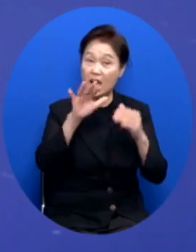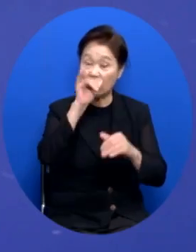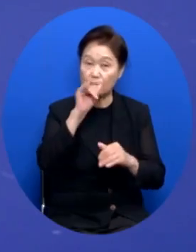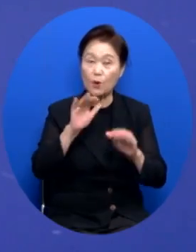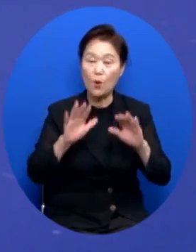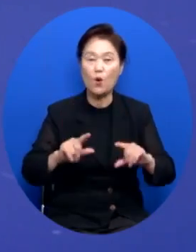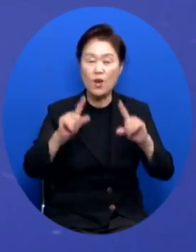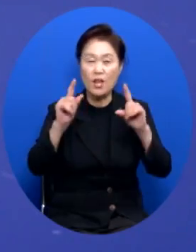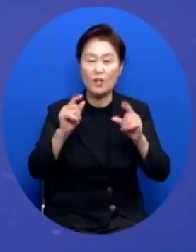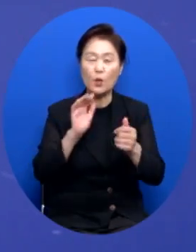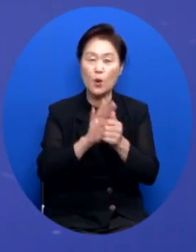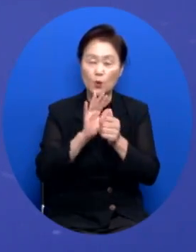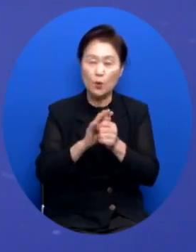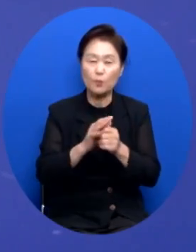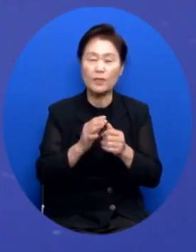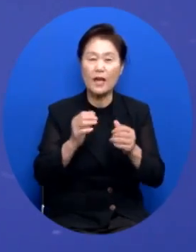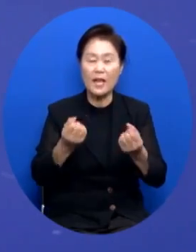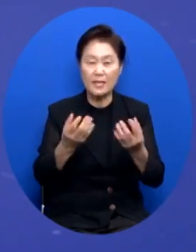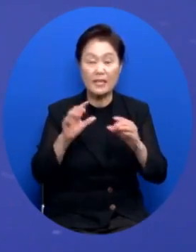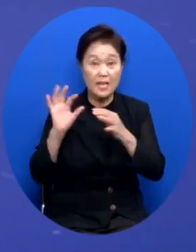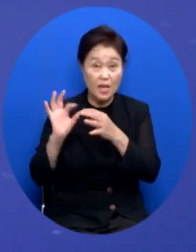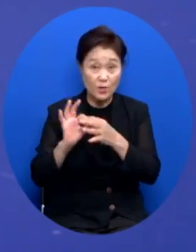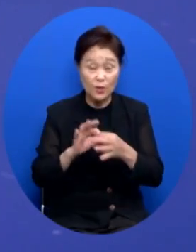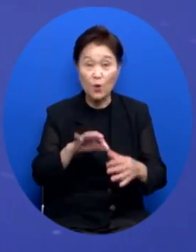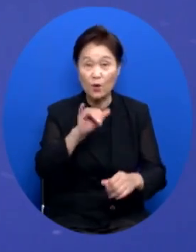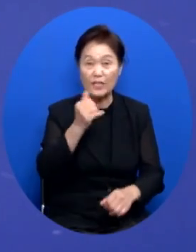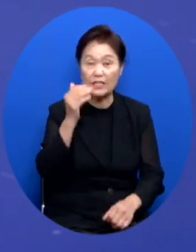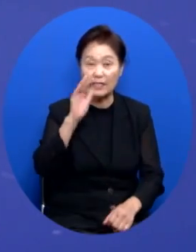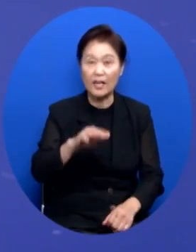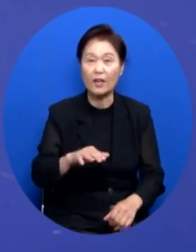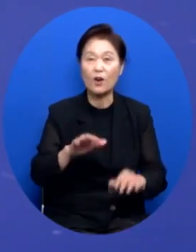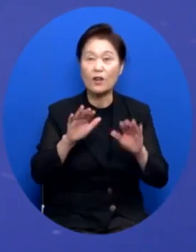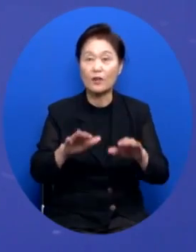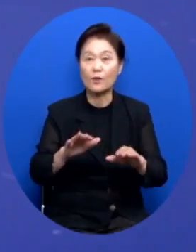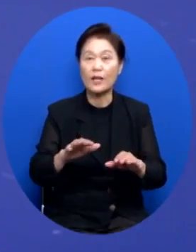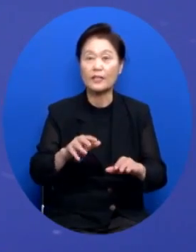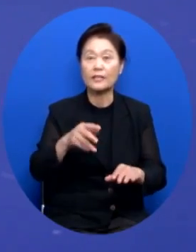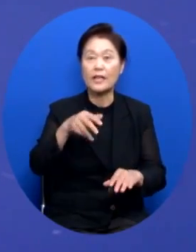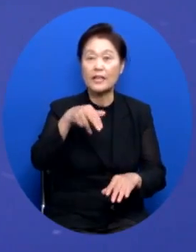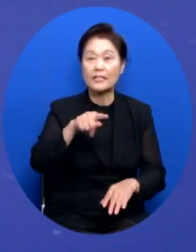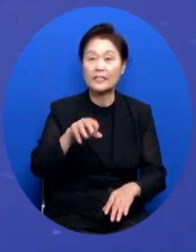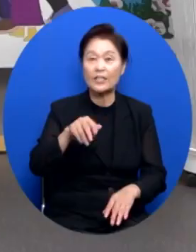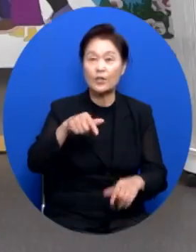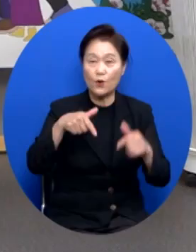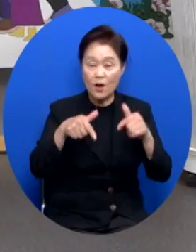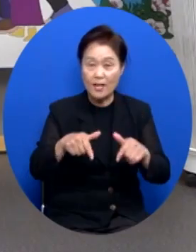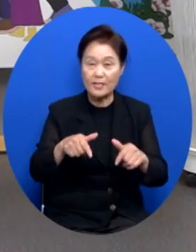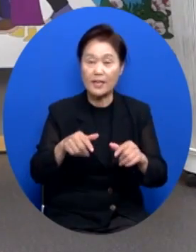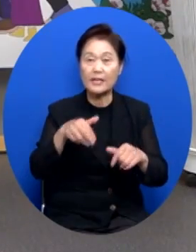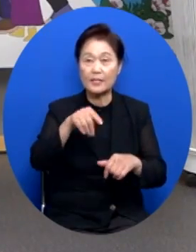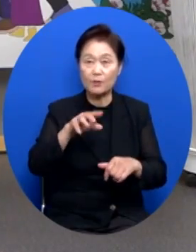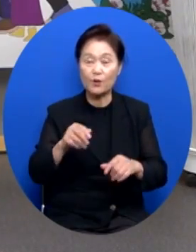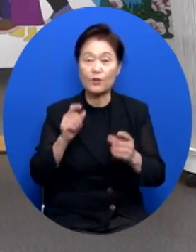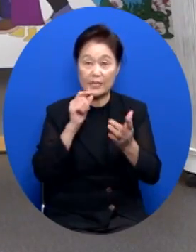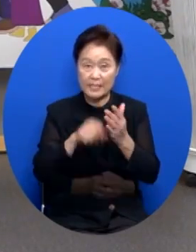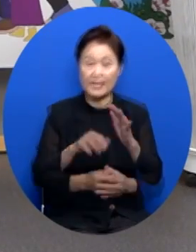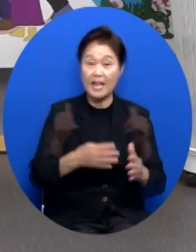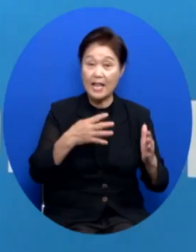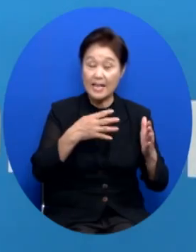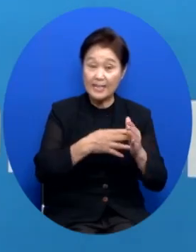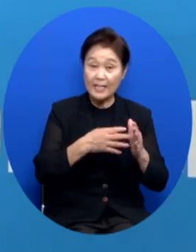나눔은 계속된다고 하는데요. NCMN 성기훈 간사를 김덕원 기자가 만나봤습니다. 이 올해도 이